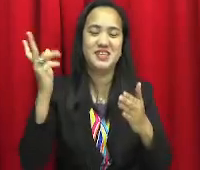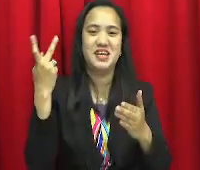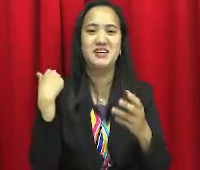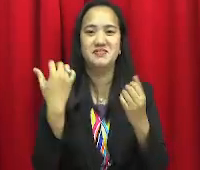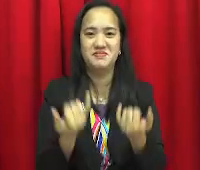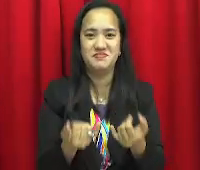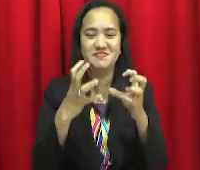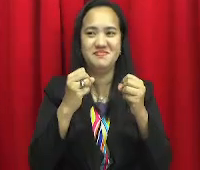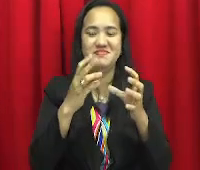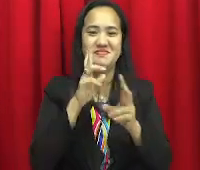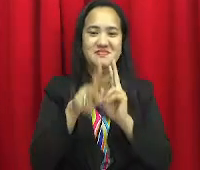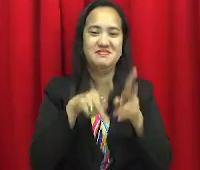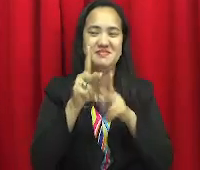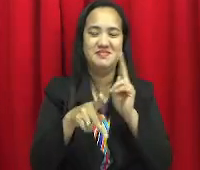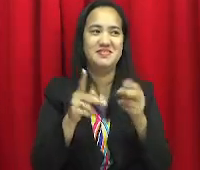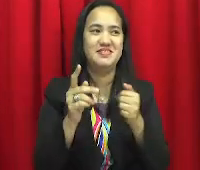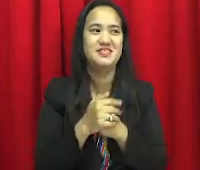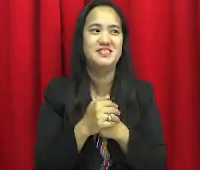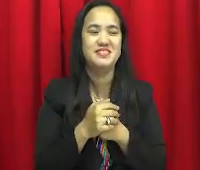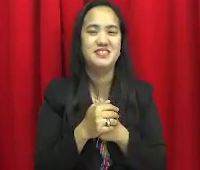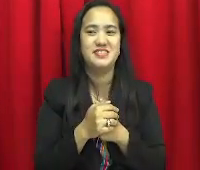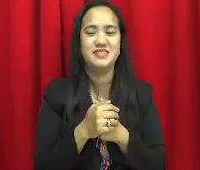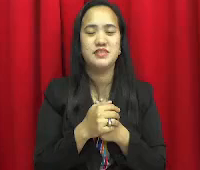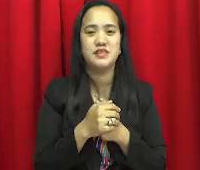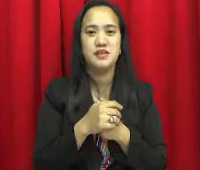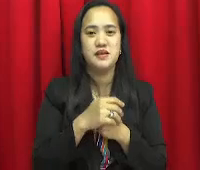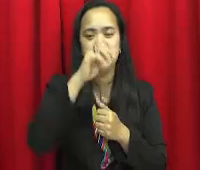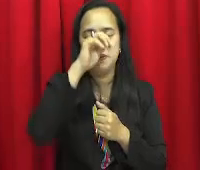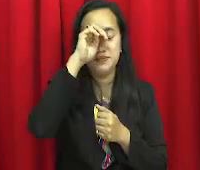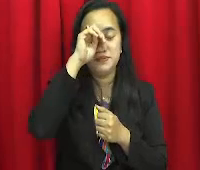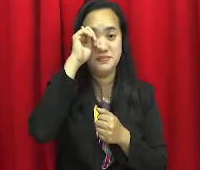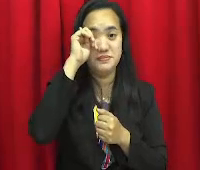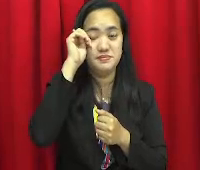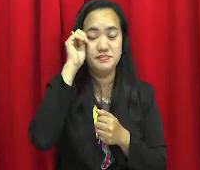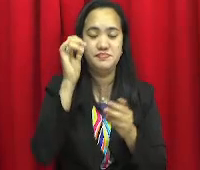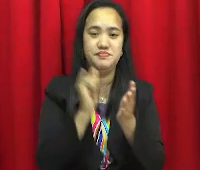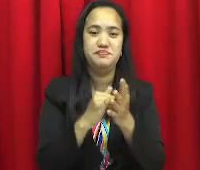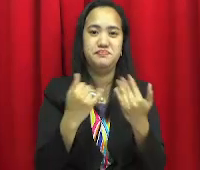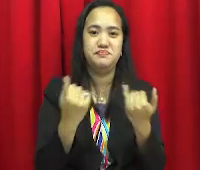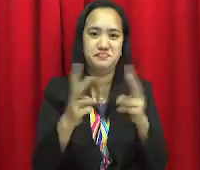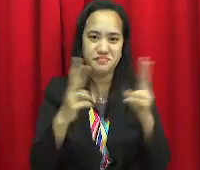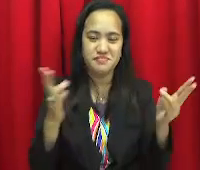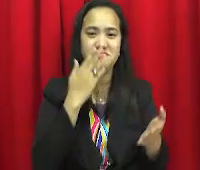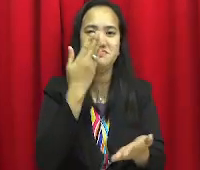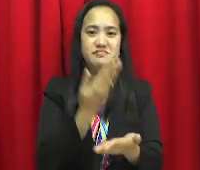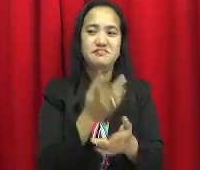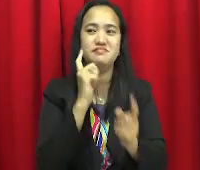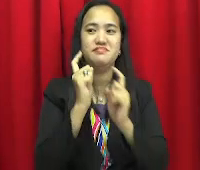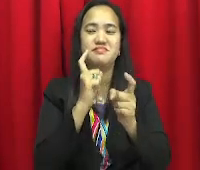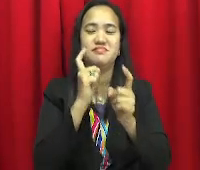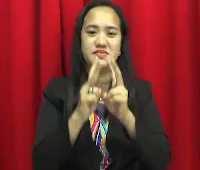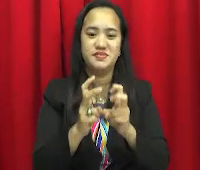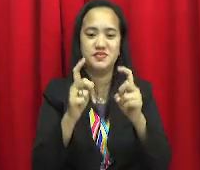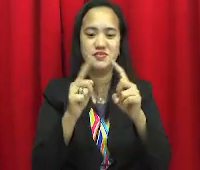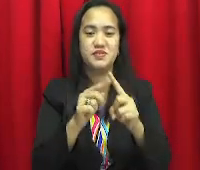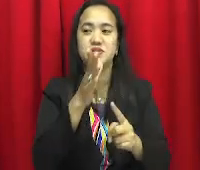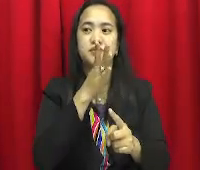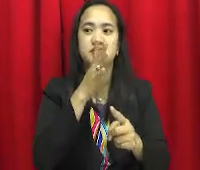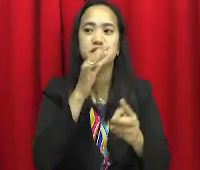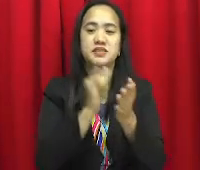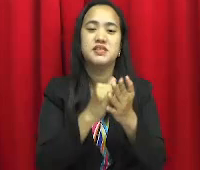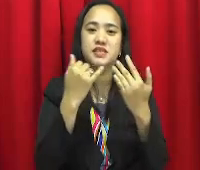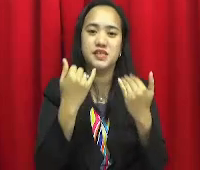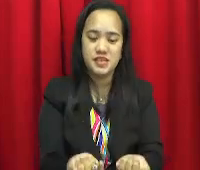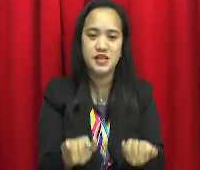Sumakabilang buhay. Alright, pangalam na, Cynthia. Pangalam na. Ayan na, talagang napakasayang usapin nito, lalo na kaming mga nanay na nasa ganito